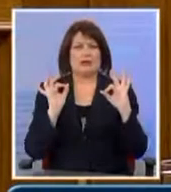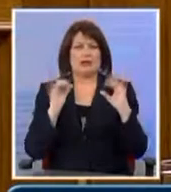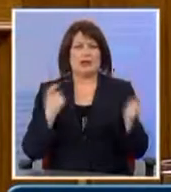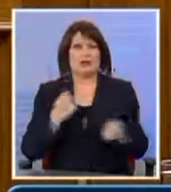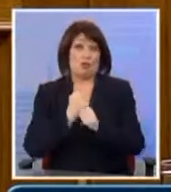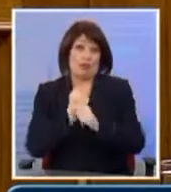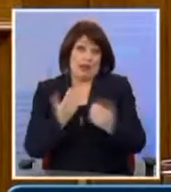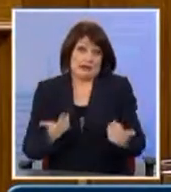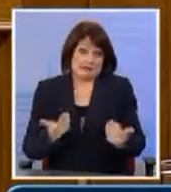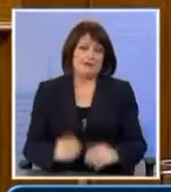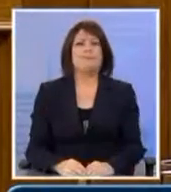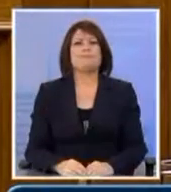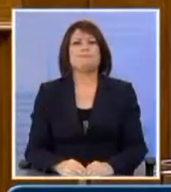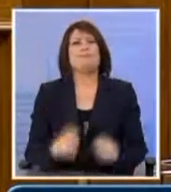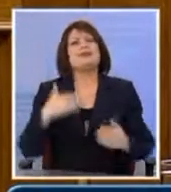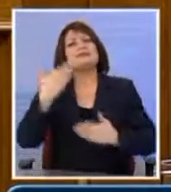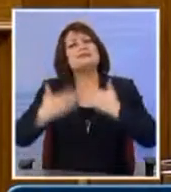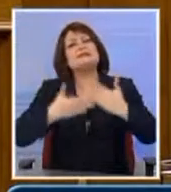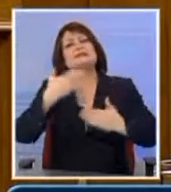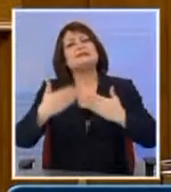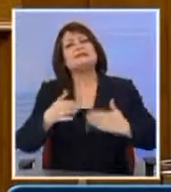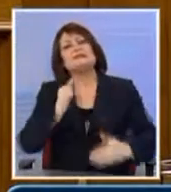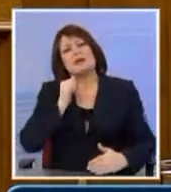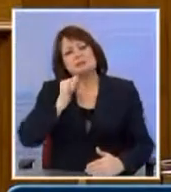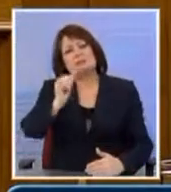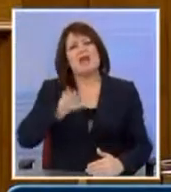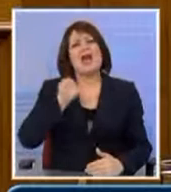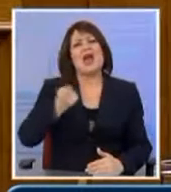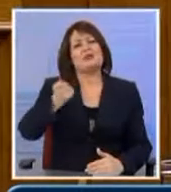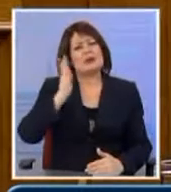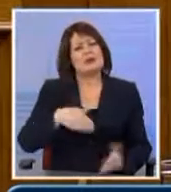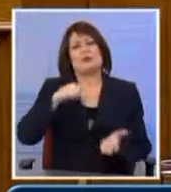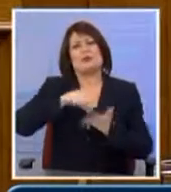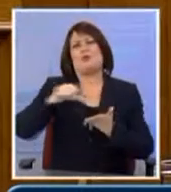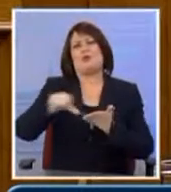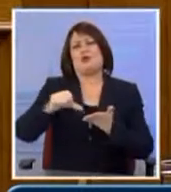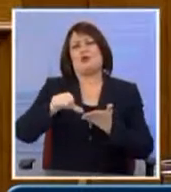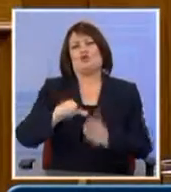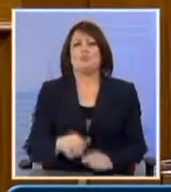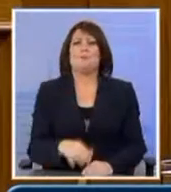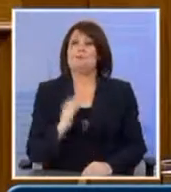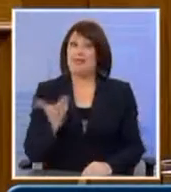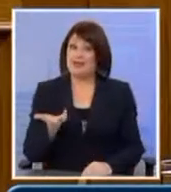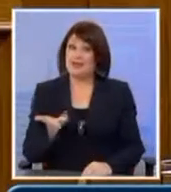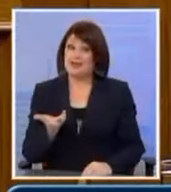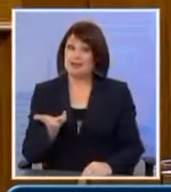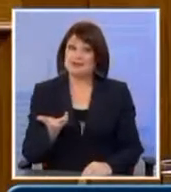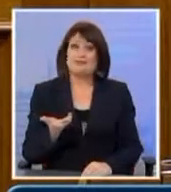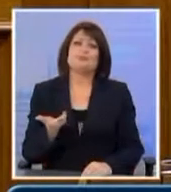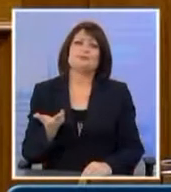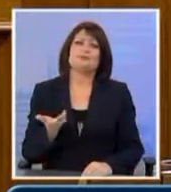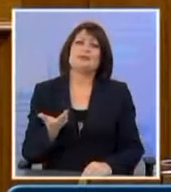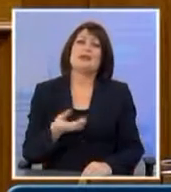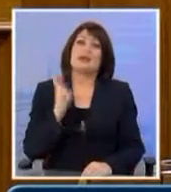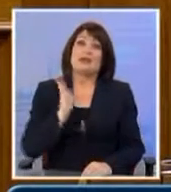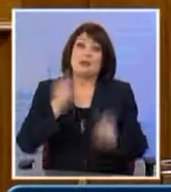της. Δηλαδή τη σταδιακή επίτευξη της βιωσιμότητας του χρέους. Με άλλα λόγια, απομακρύνει ακόμα πιο πολύ τον κίνδυνο